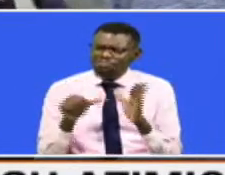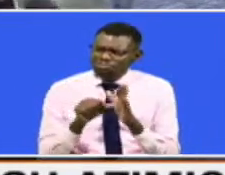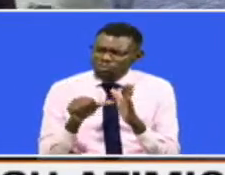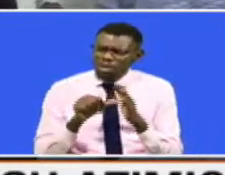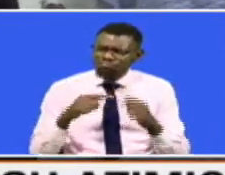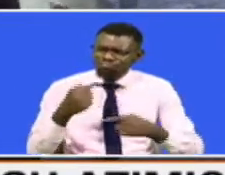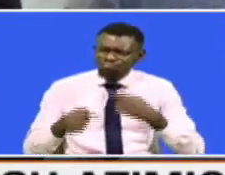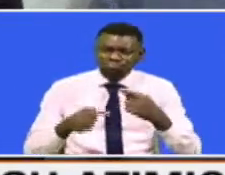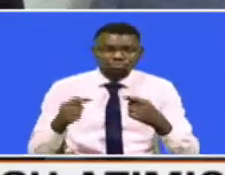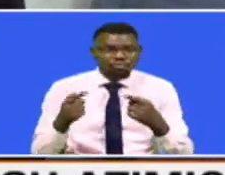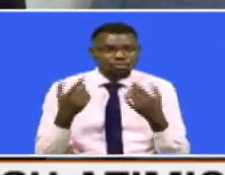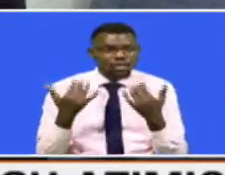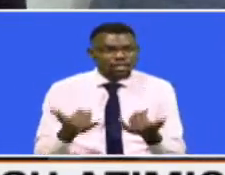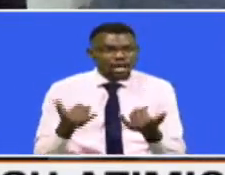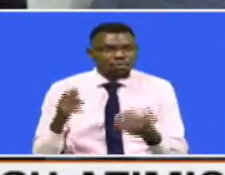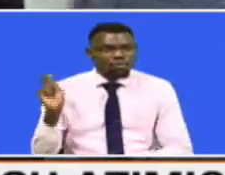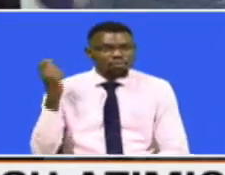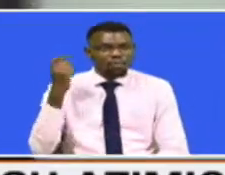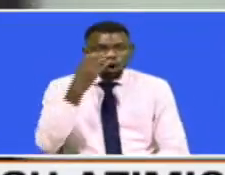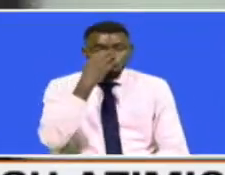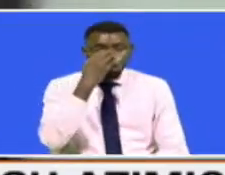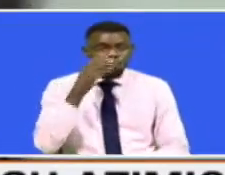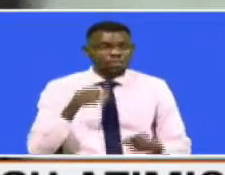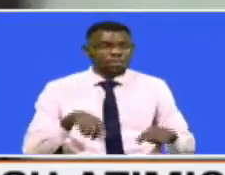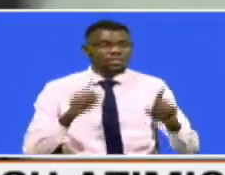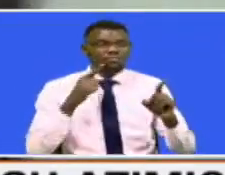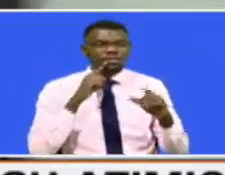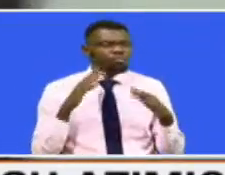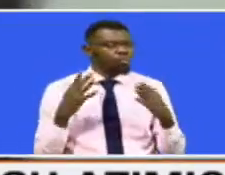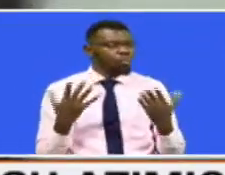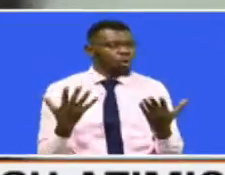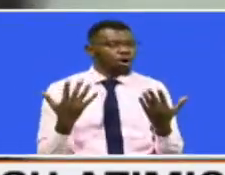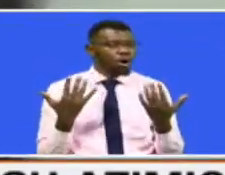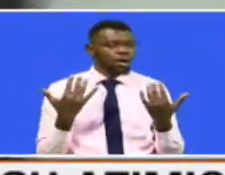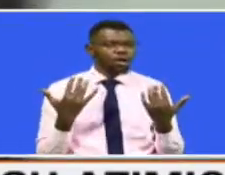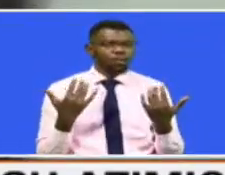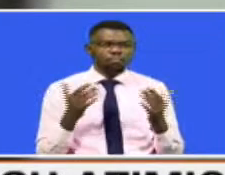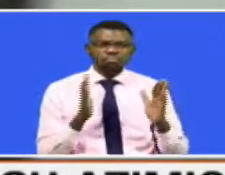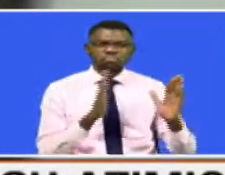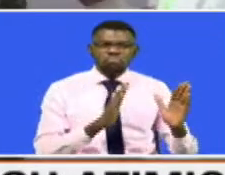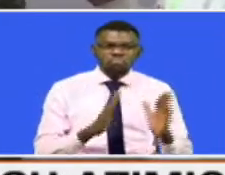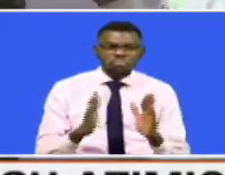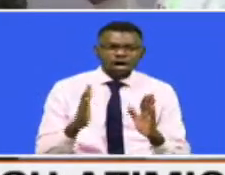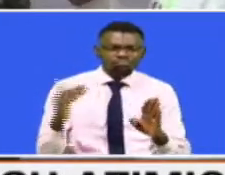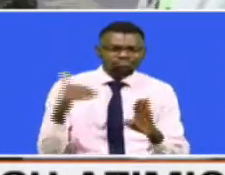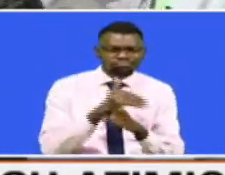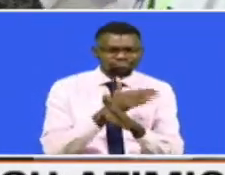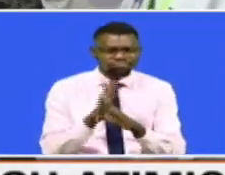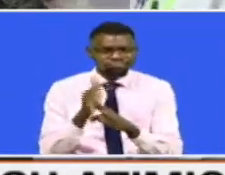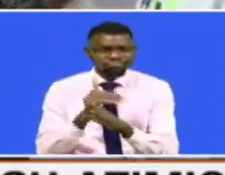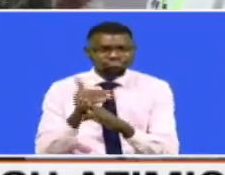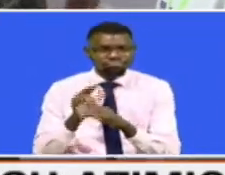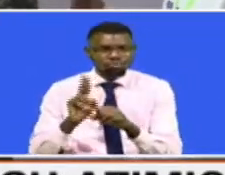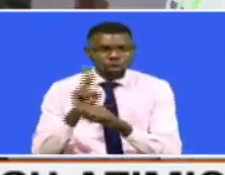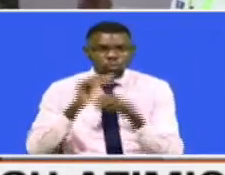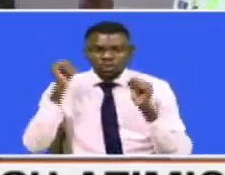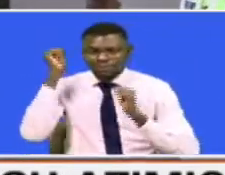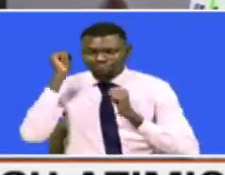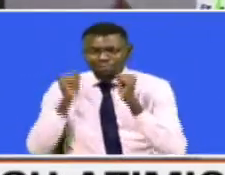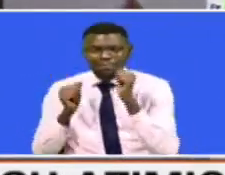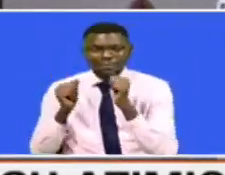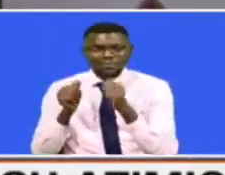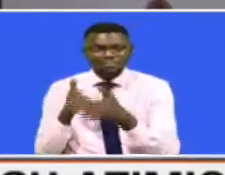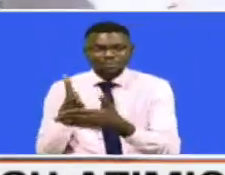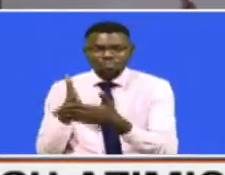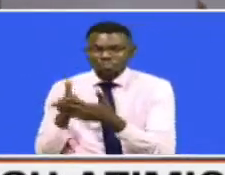kutokota, huku Rais William Ruto akidai kuwa kulikuwa na njama ya kutumia jeshi kumnyima ushindi,